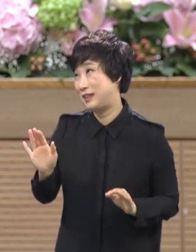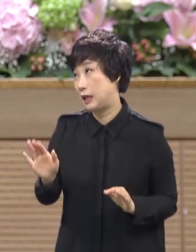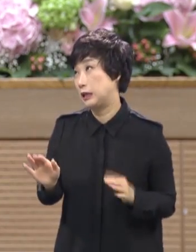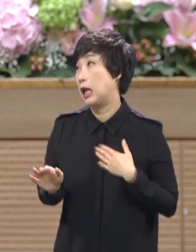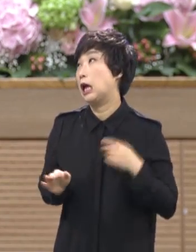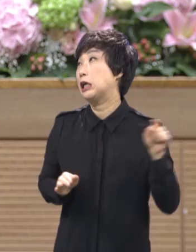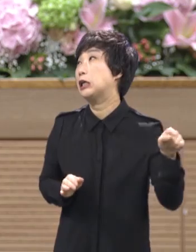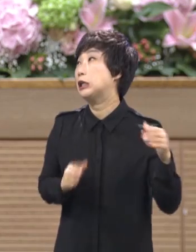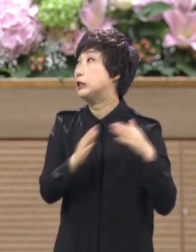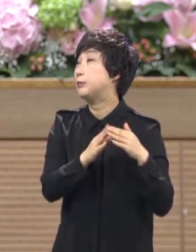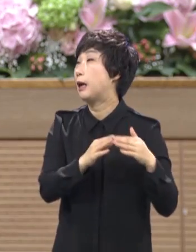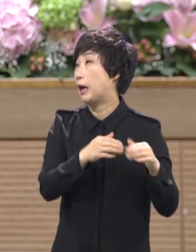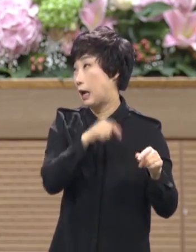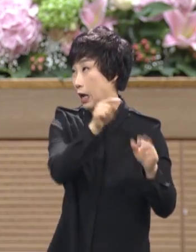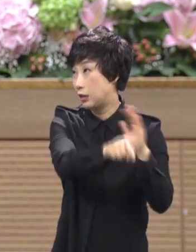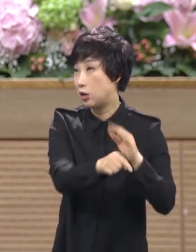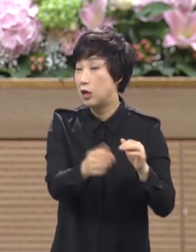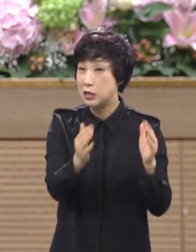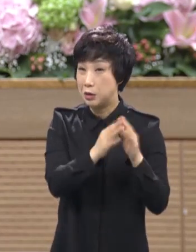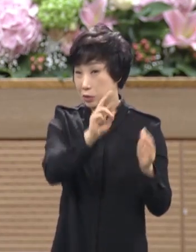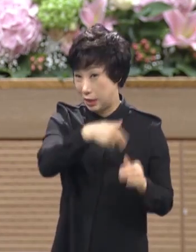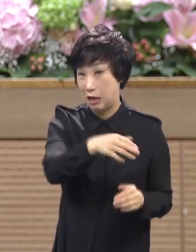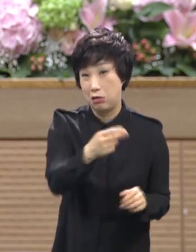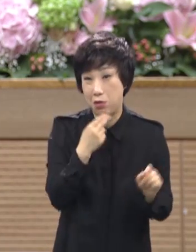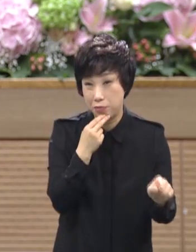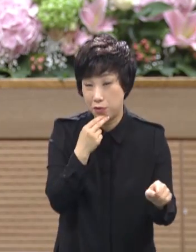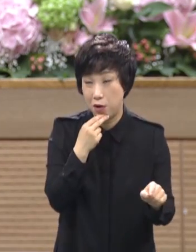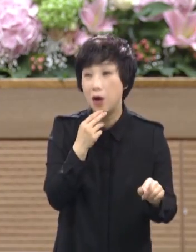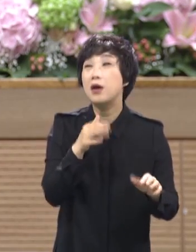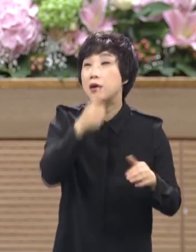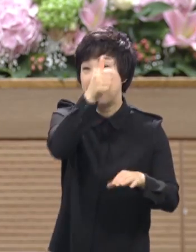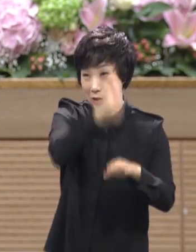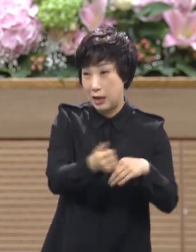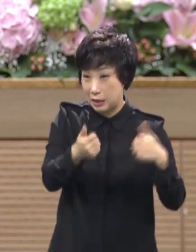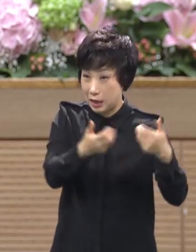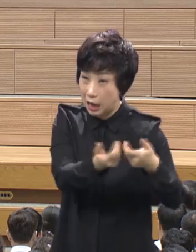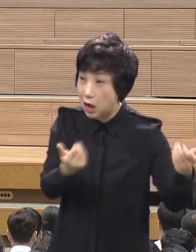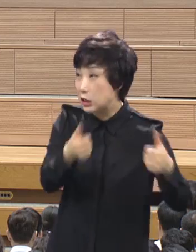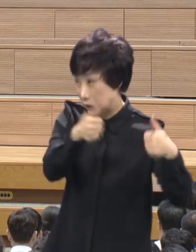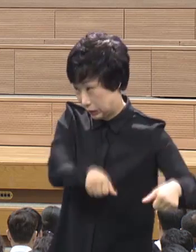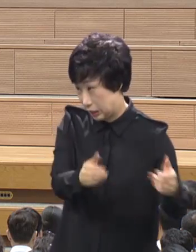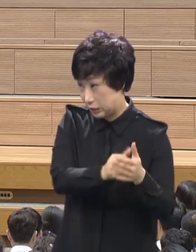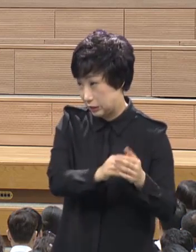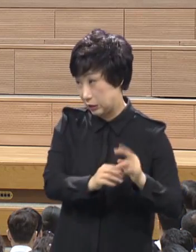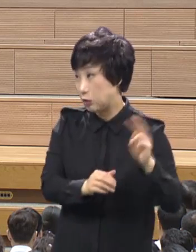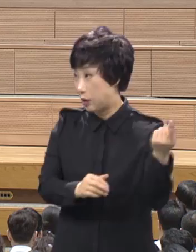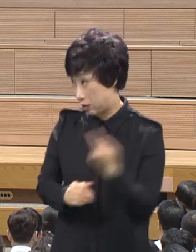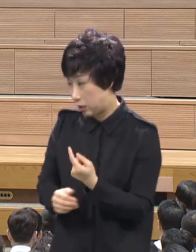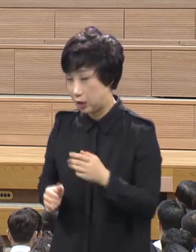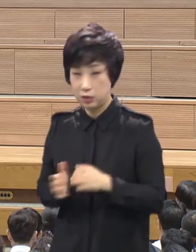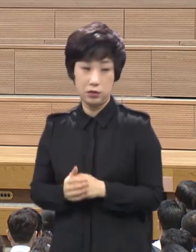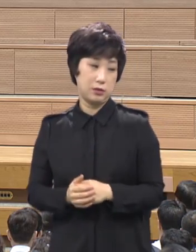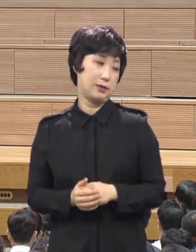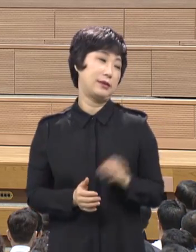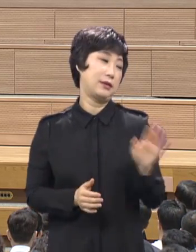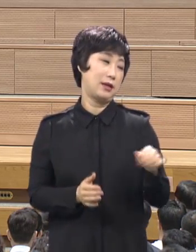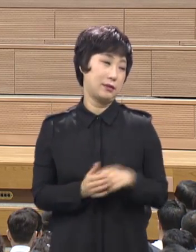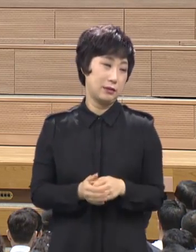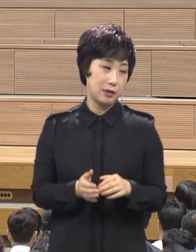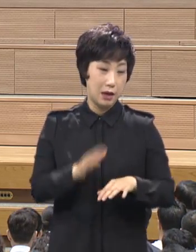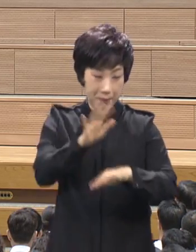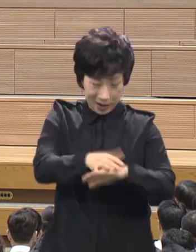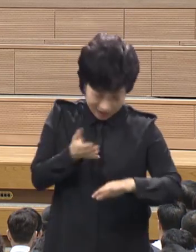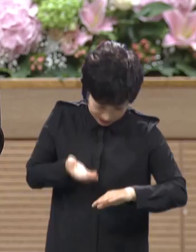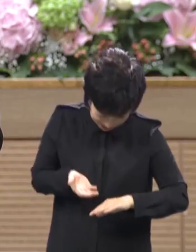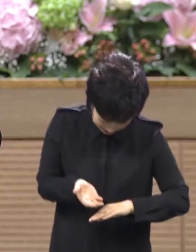가서 다시는 집으로 못 갈 테니까 작별로 오겠습니다. 쟁기를 잡고 뒤돌아보는 자는